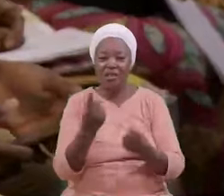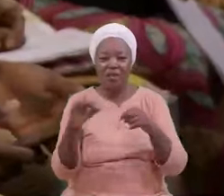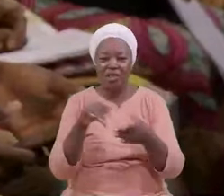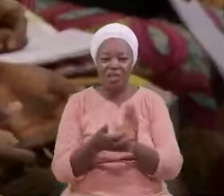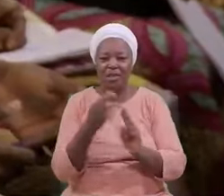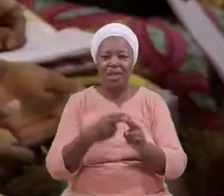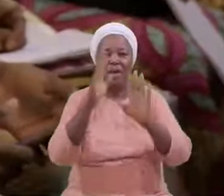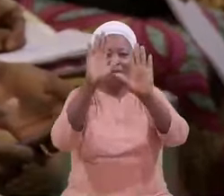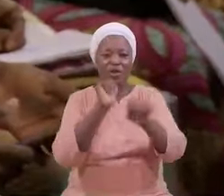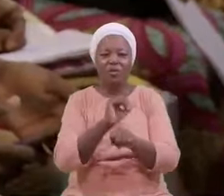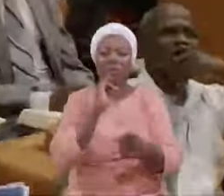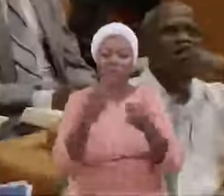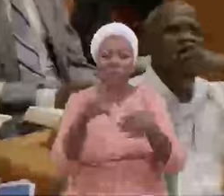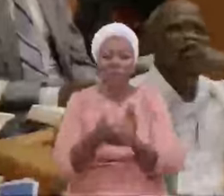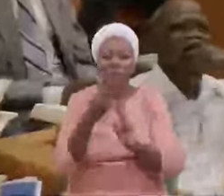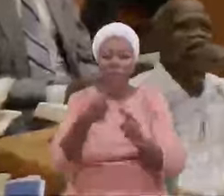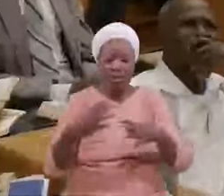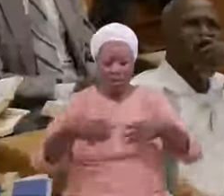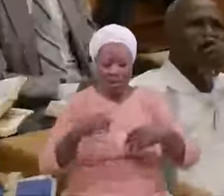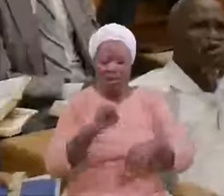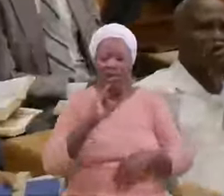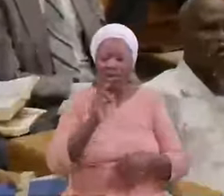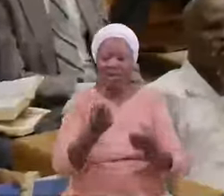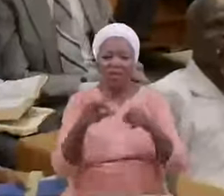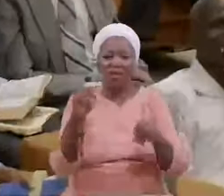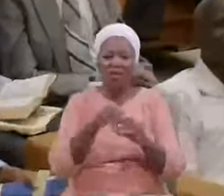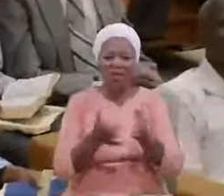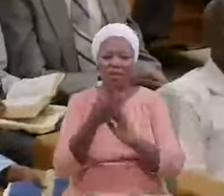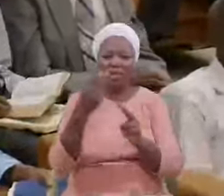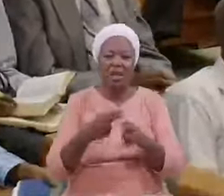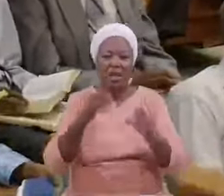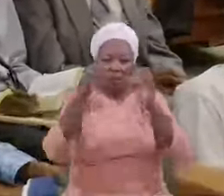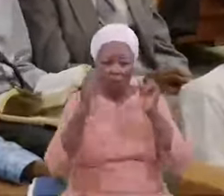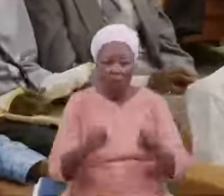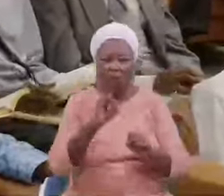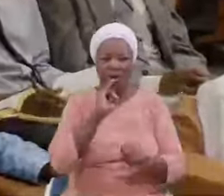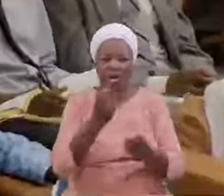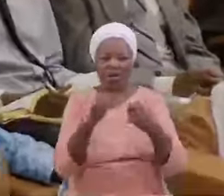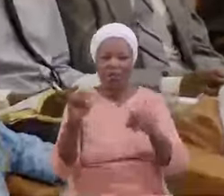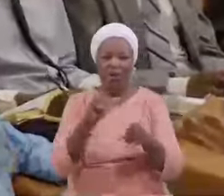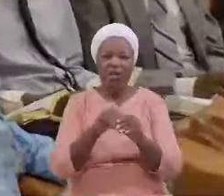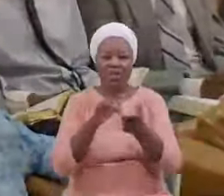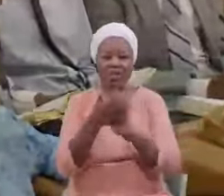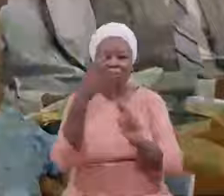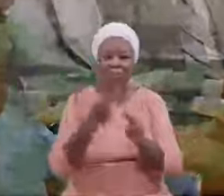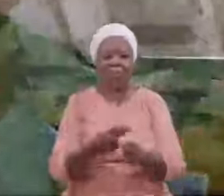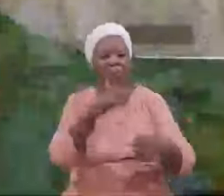viennent. La guérison vient. La puissance vient. Le progrès vient.